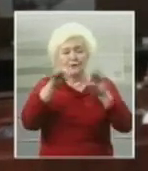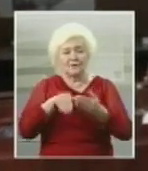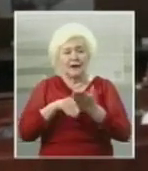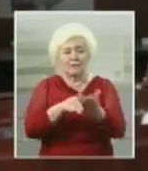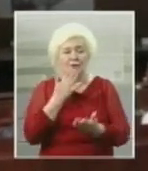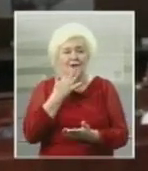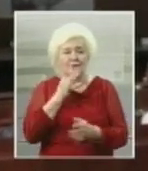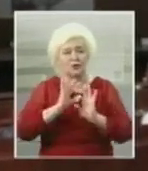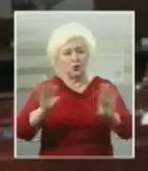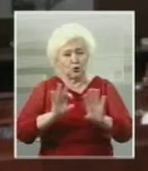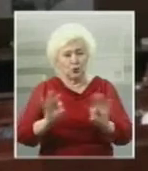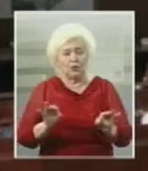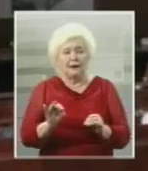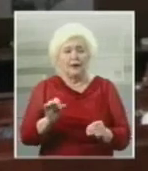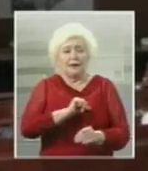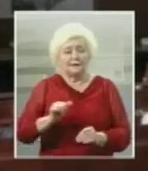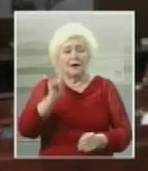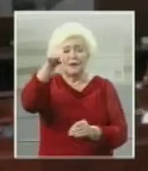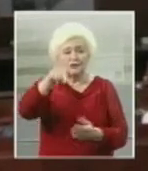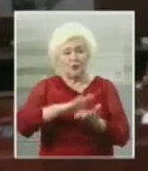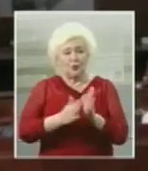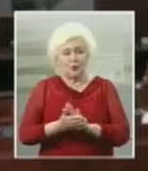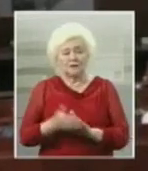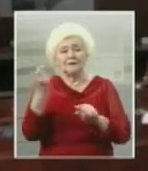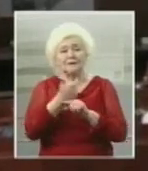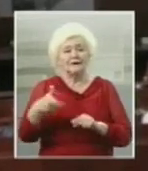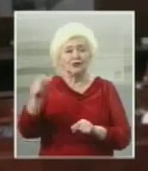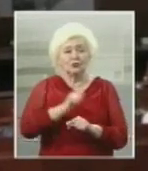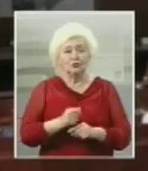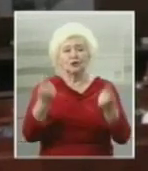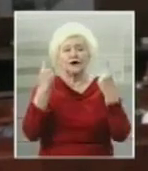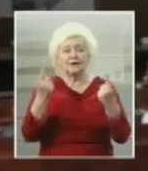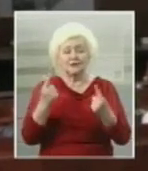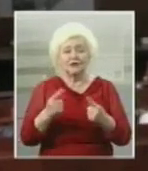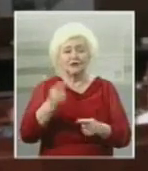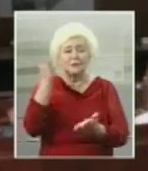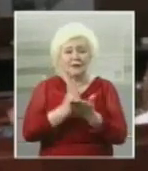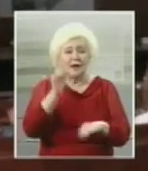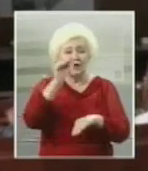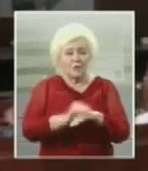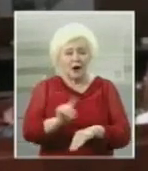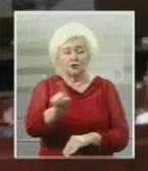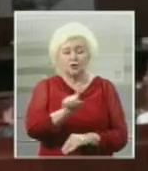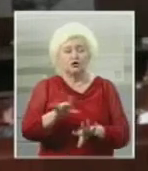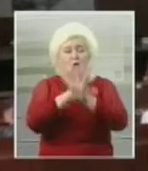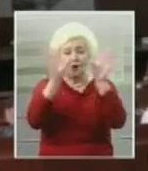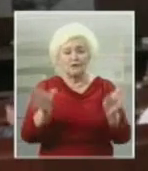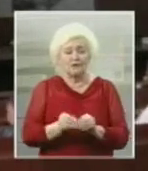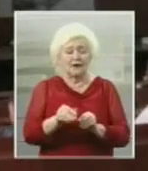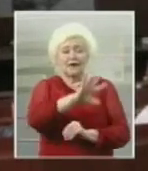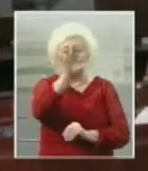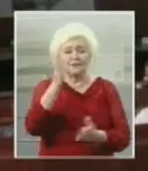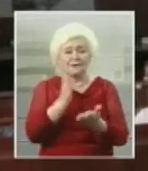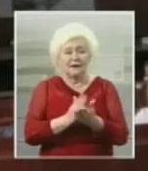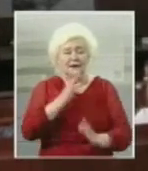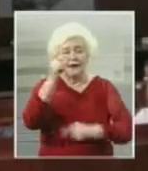філологією. Саме з цього, з цієї позиції дуже визначним є той факт, що взагалі у світі є